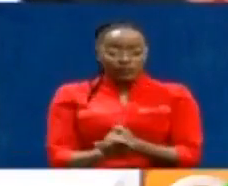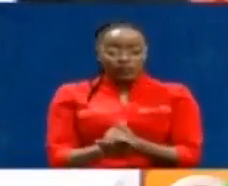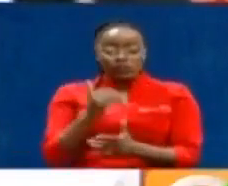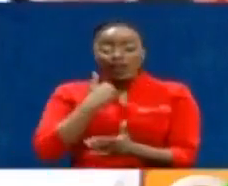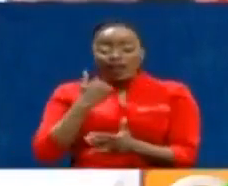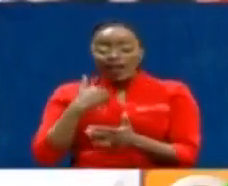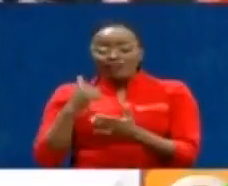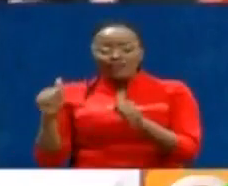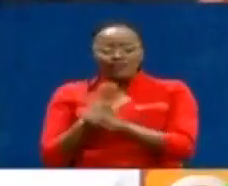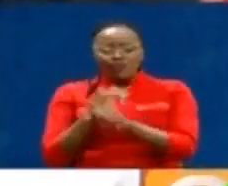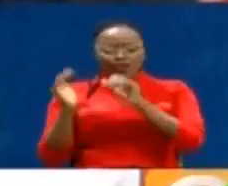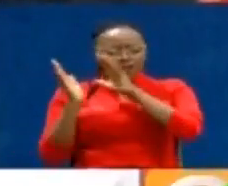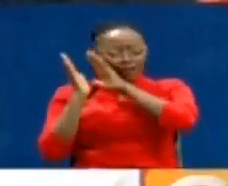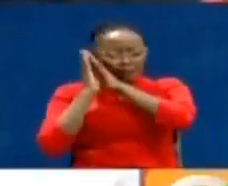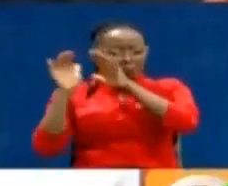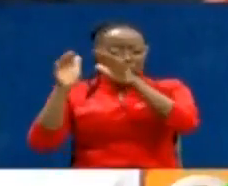Kujaza vitanda katika hospitali hii